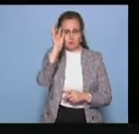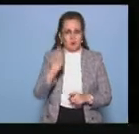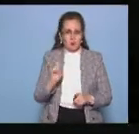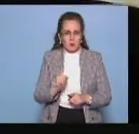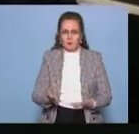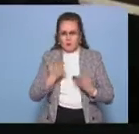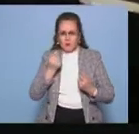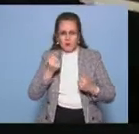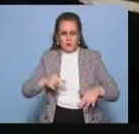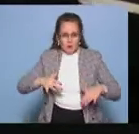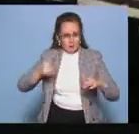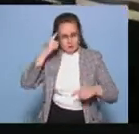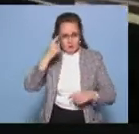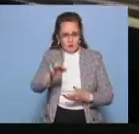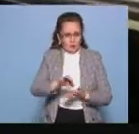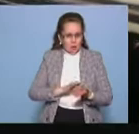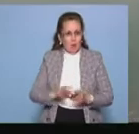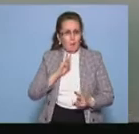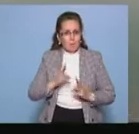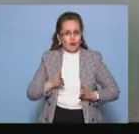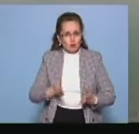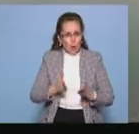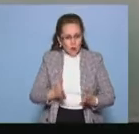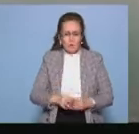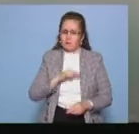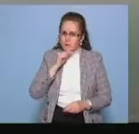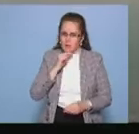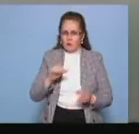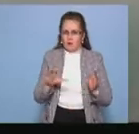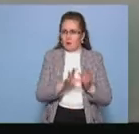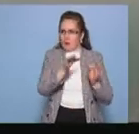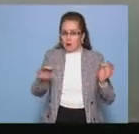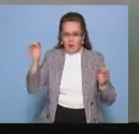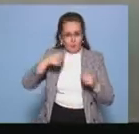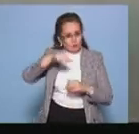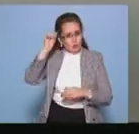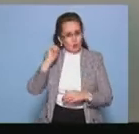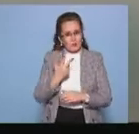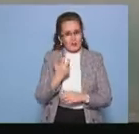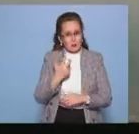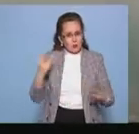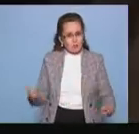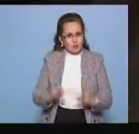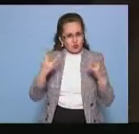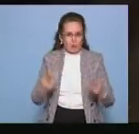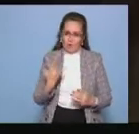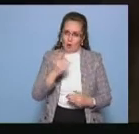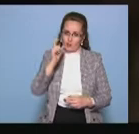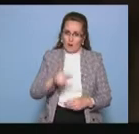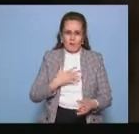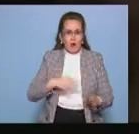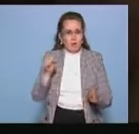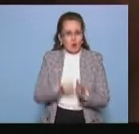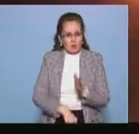эксплуатации печного отопления и из-за проблем с электропроводкой произошло более 300 пожаров. 5 человек погибли. Самая сложная обстановка